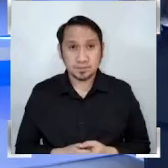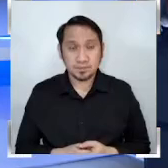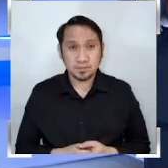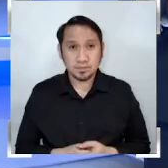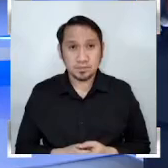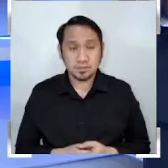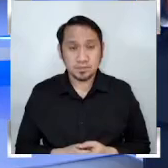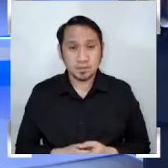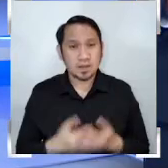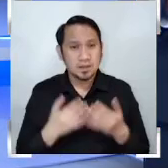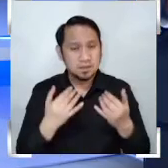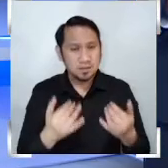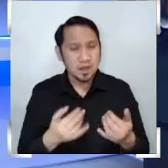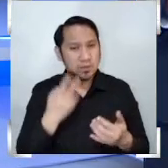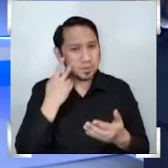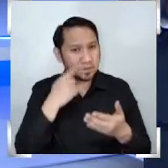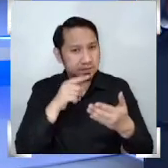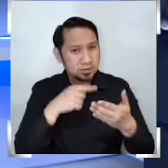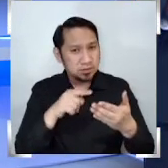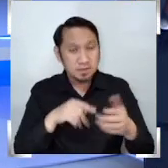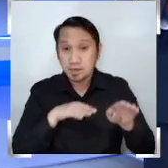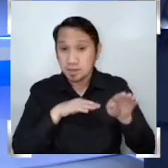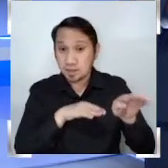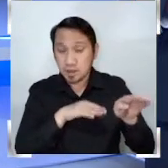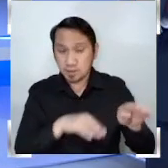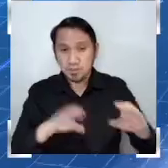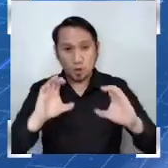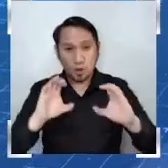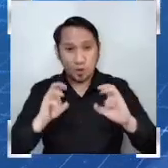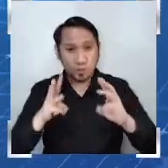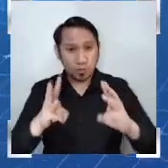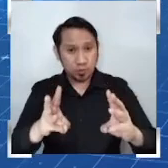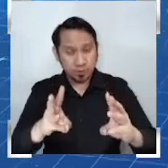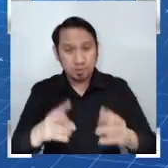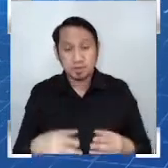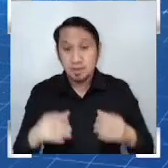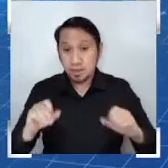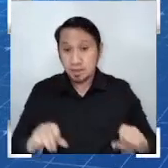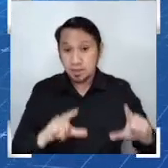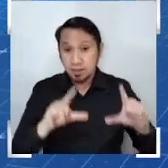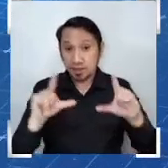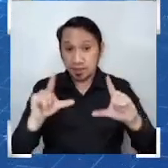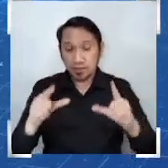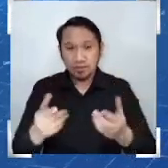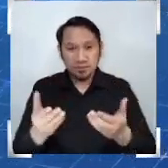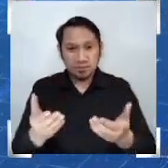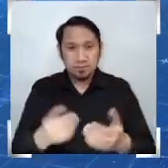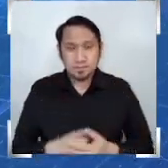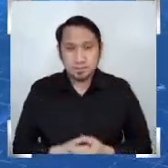Kamusayin natin ang lagay ng trapiko dyan sa Commonwealth Avenue. Saksi live si Nico Wahe. Nico?